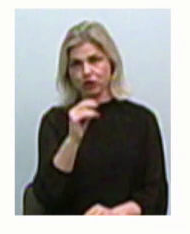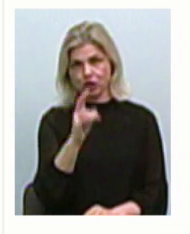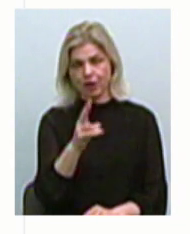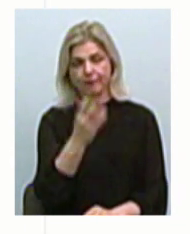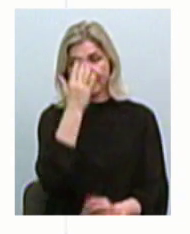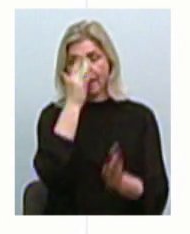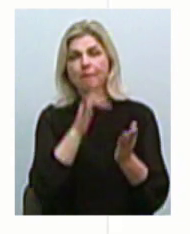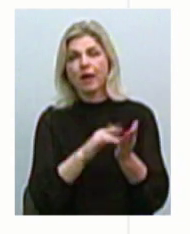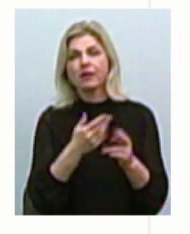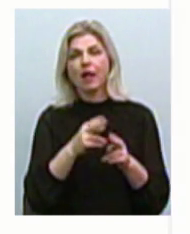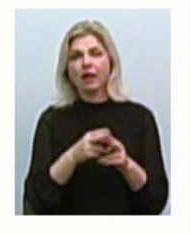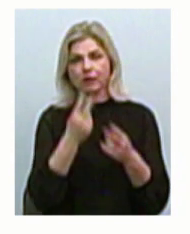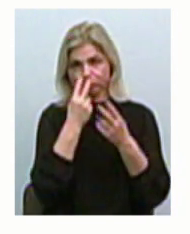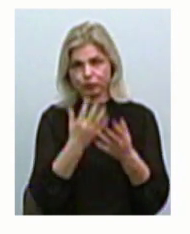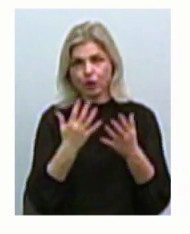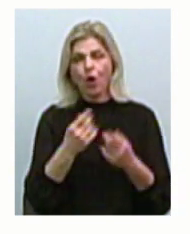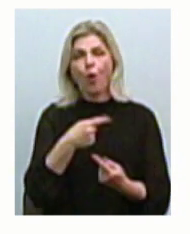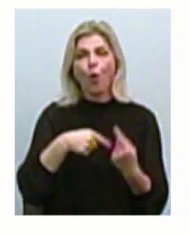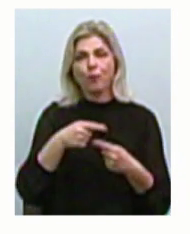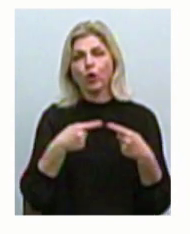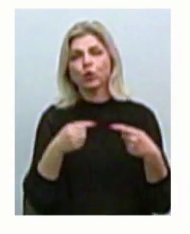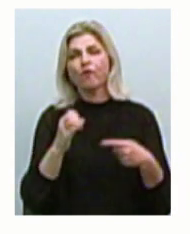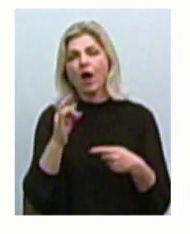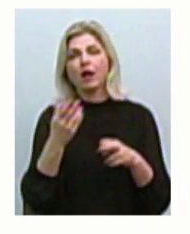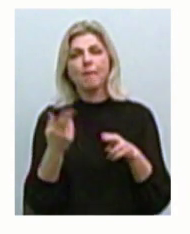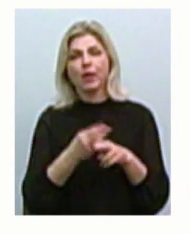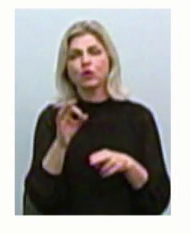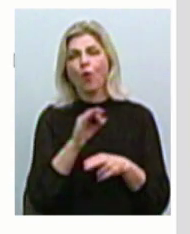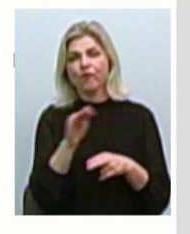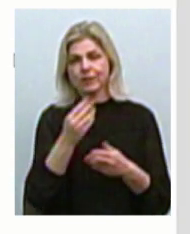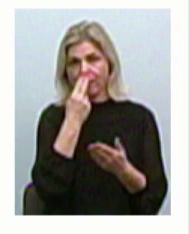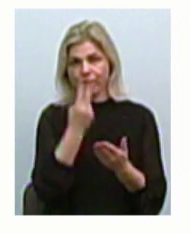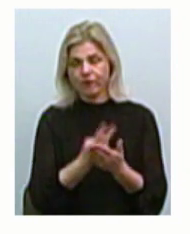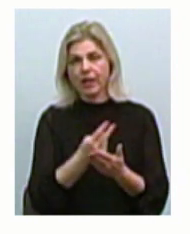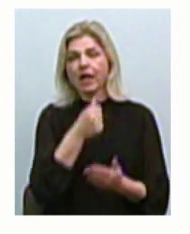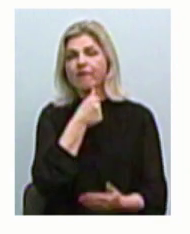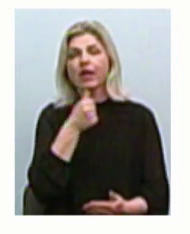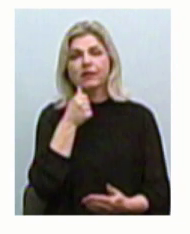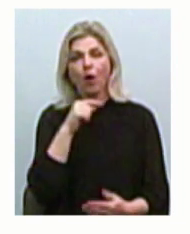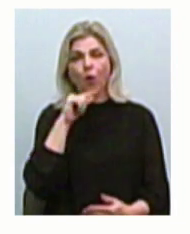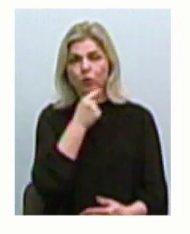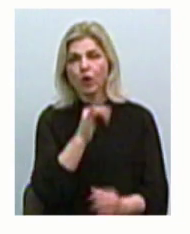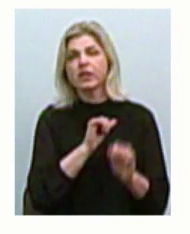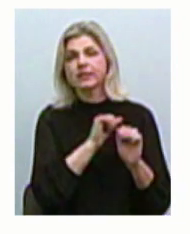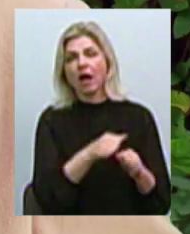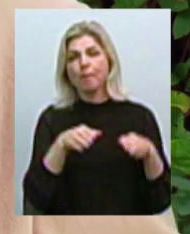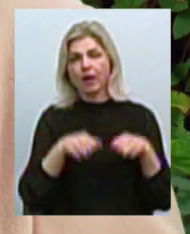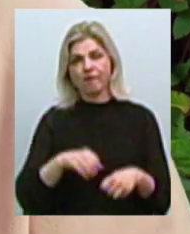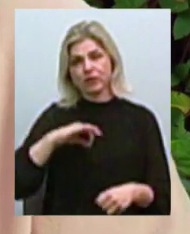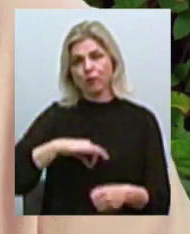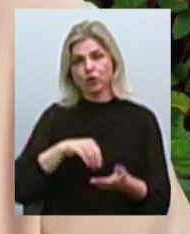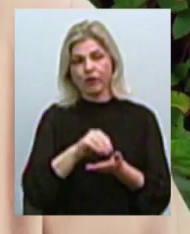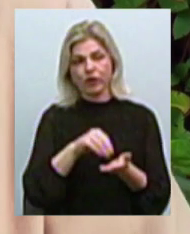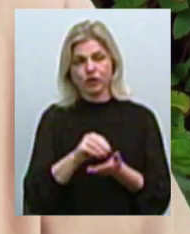– відбілювання обігу товарів, які реалізуються без офіційного відображення, детінізація економіки та захист прав споживачів, говорить